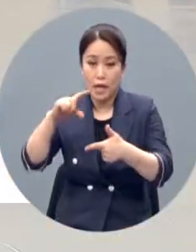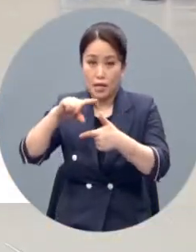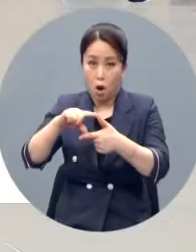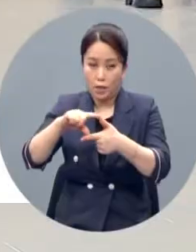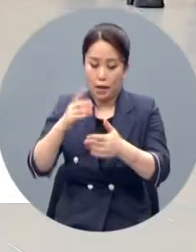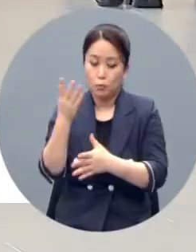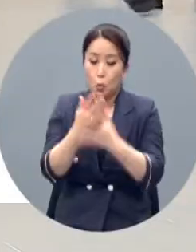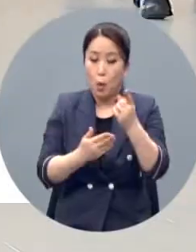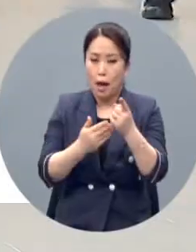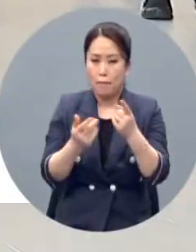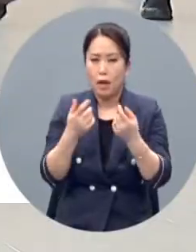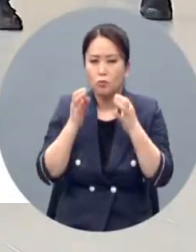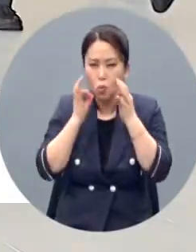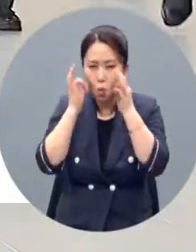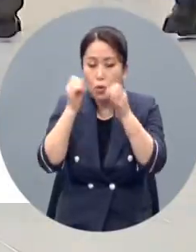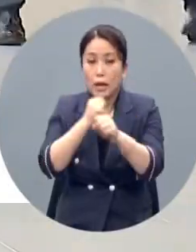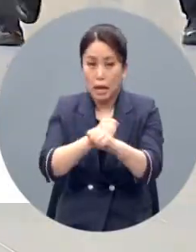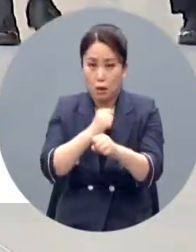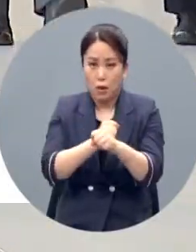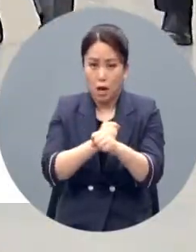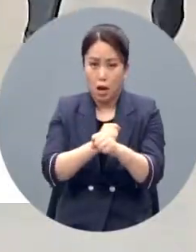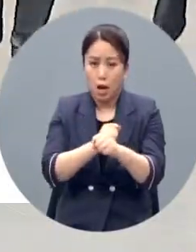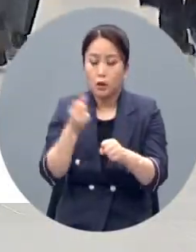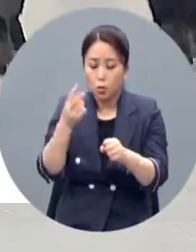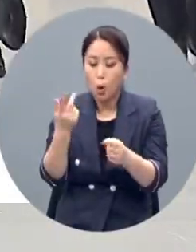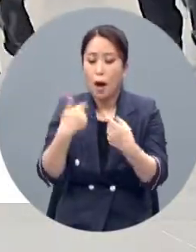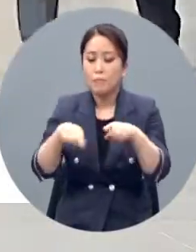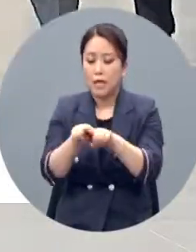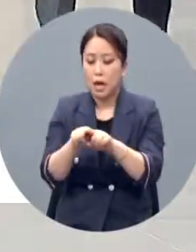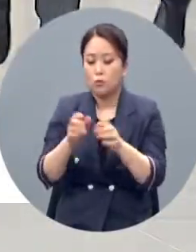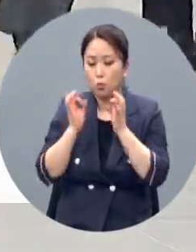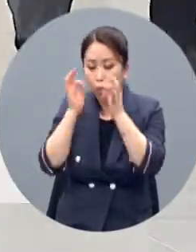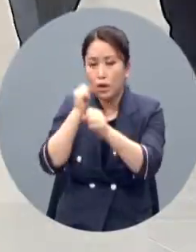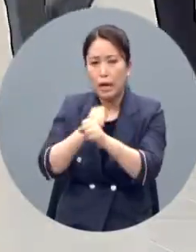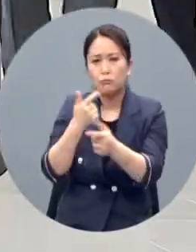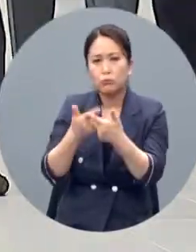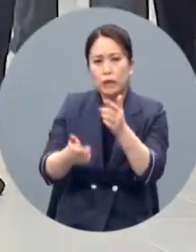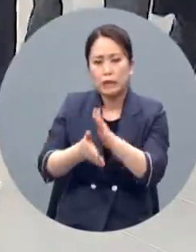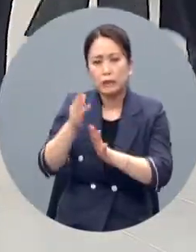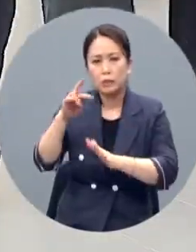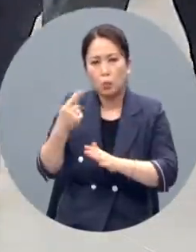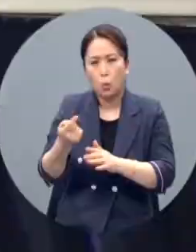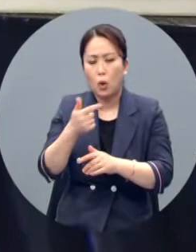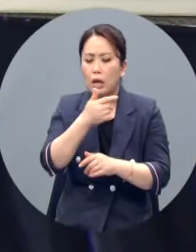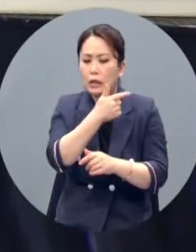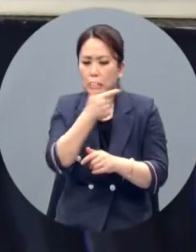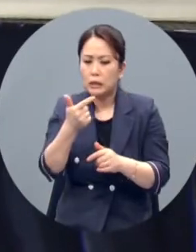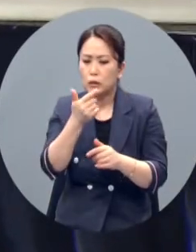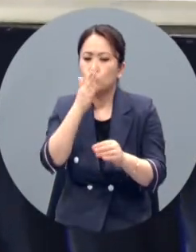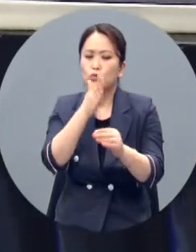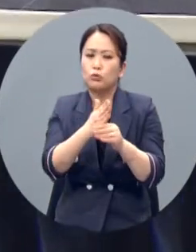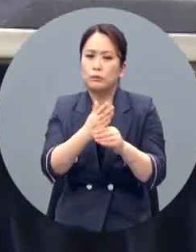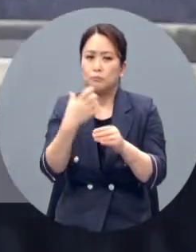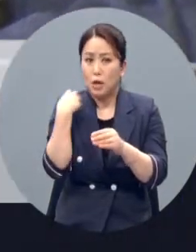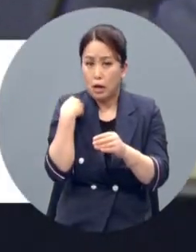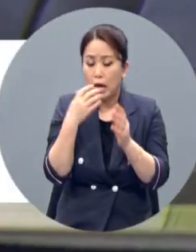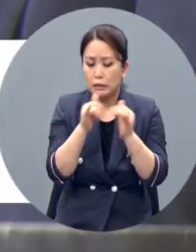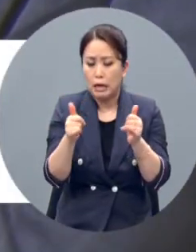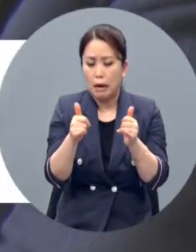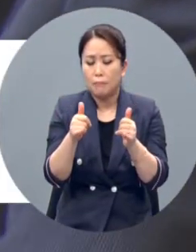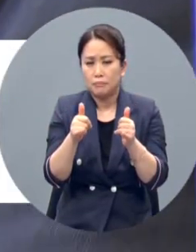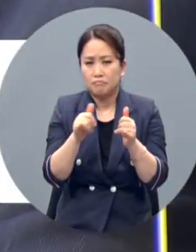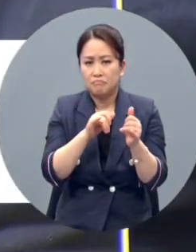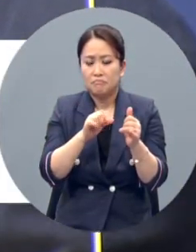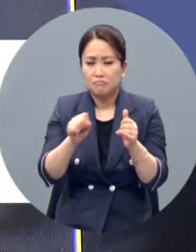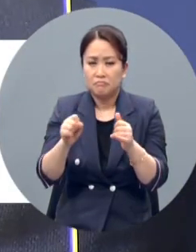동남권 메가 cd 건설에 힘을 쏟던 부상 시 도 큰 꿈 심 점을 잃게 됐습니다 굉장 수지 4 가졌던